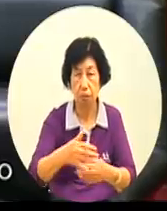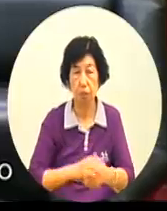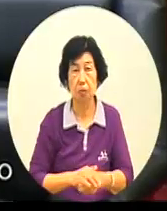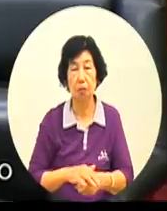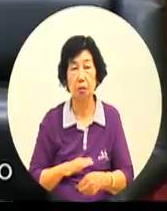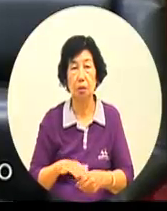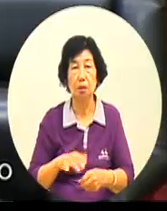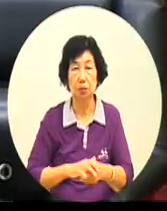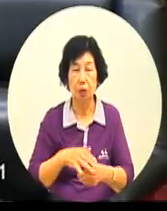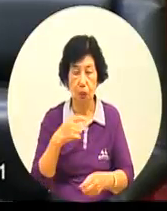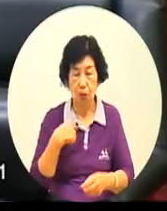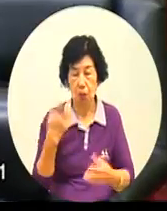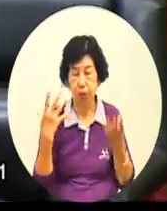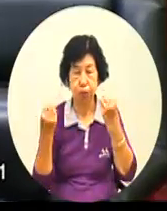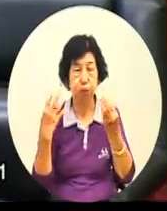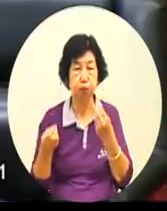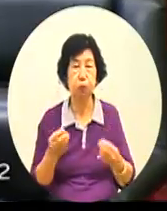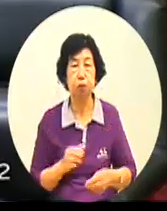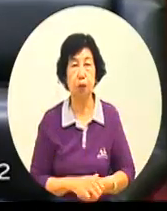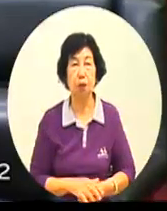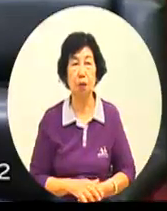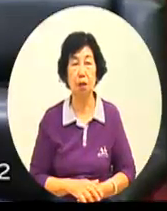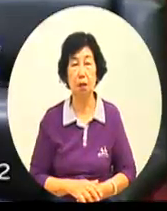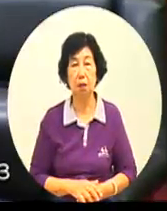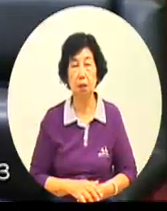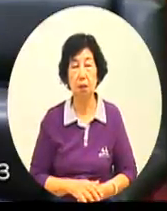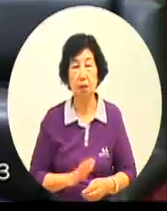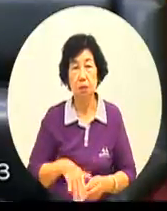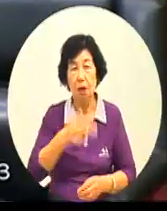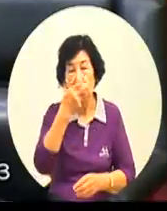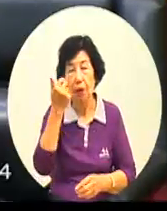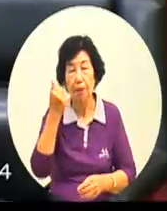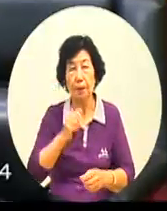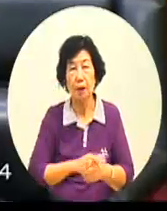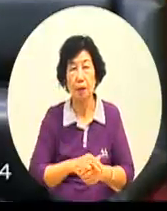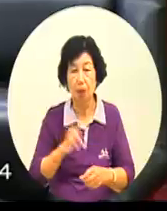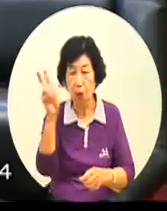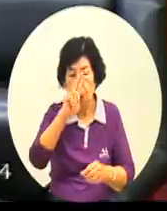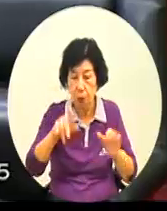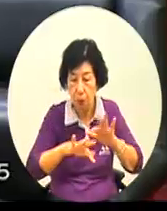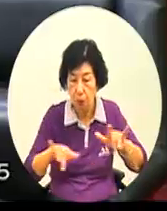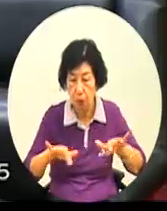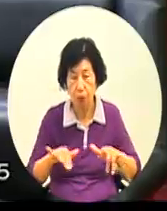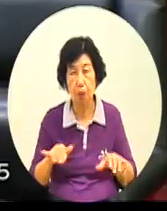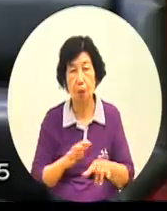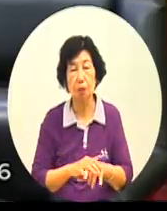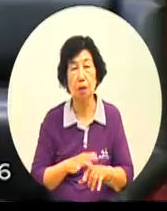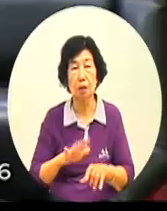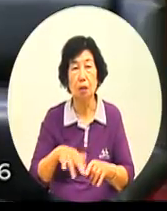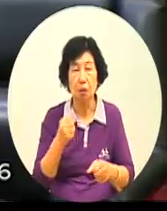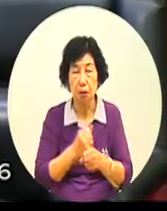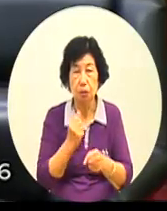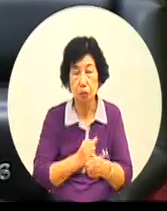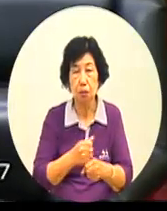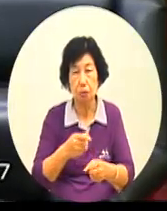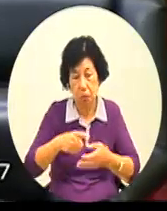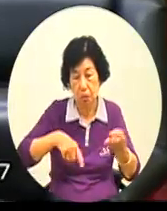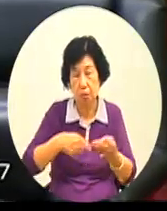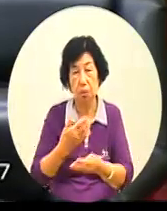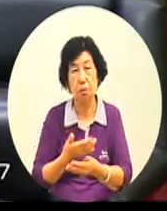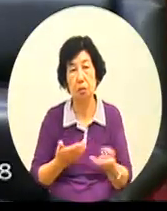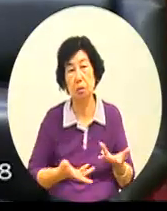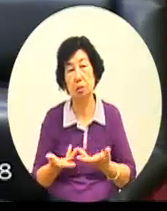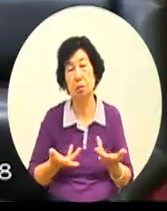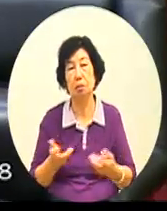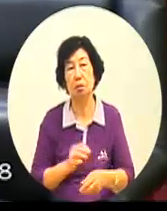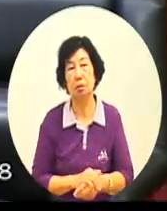真的搞不清楚。夜市方便的时候这么多人力，是电脑作业的时候呢，为什么做起事来呢？